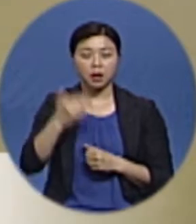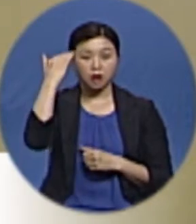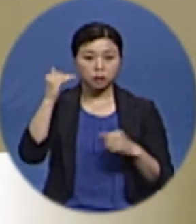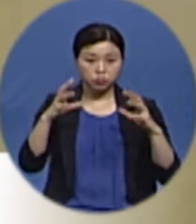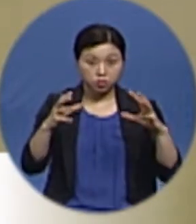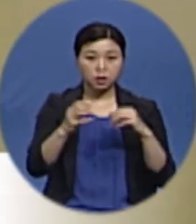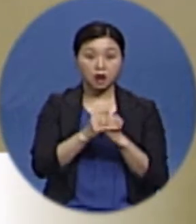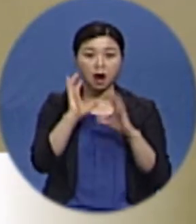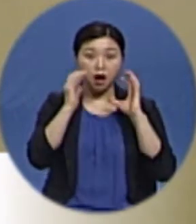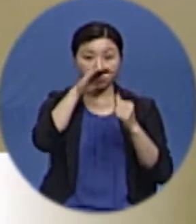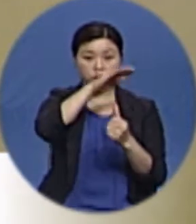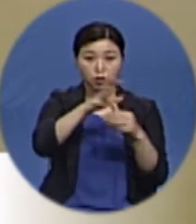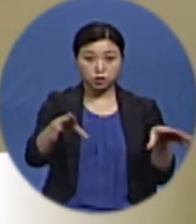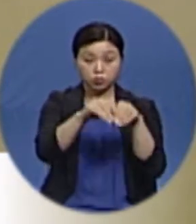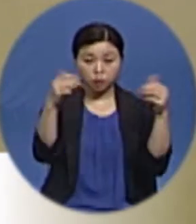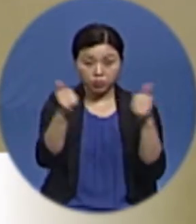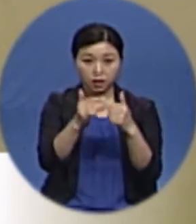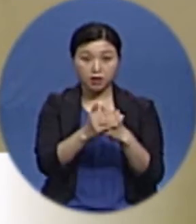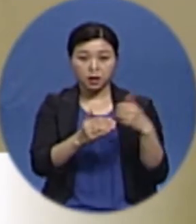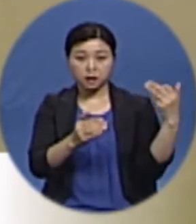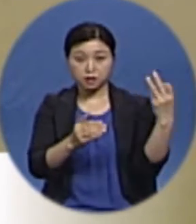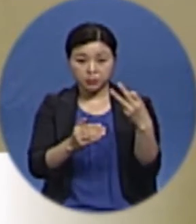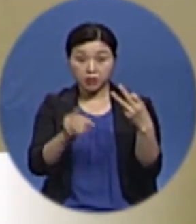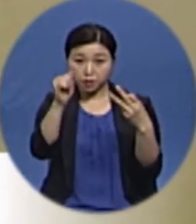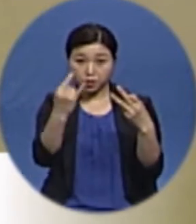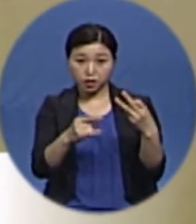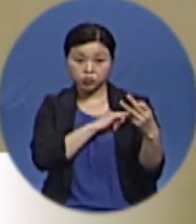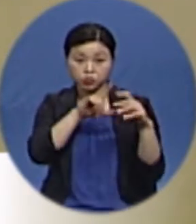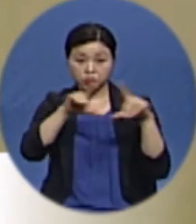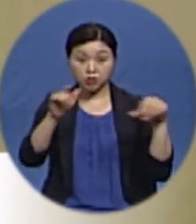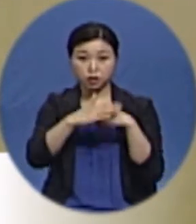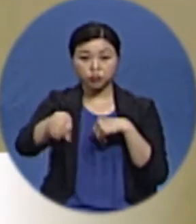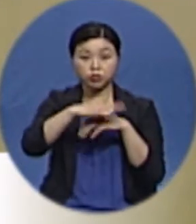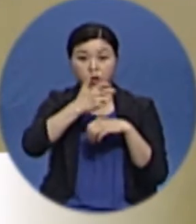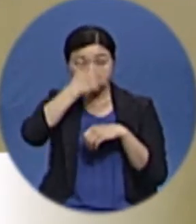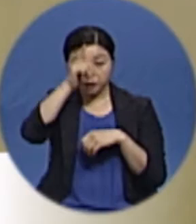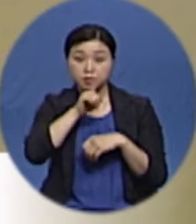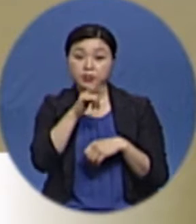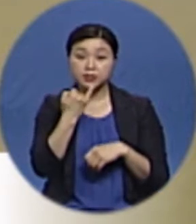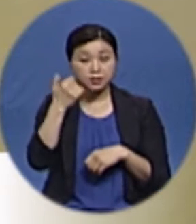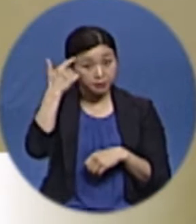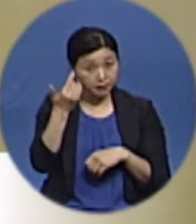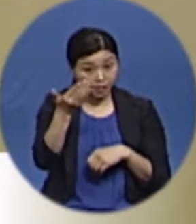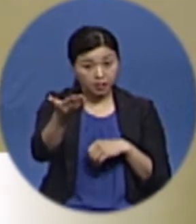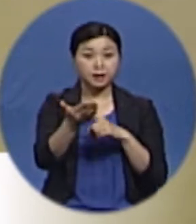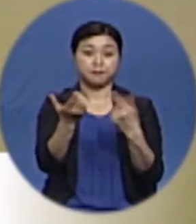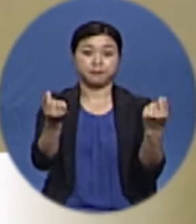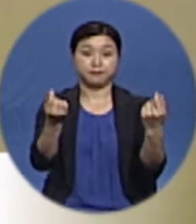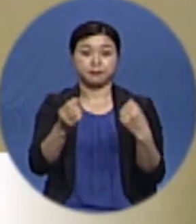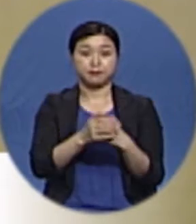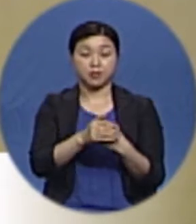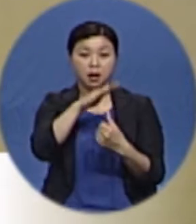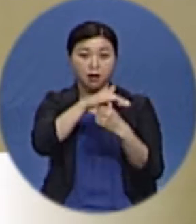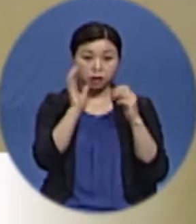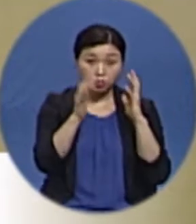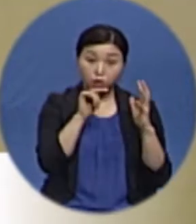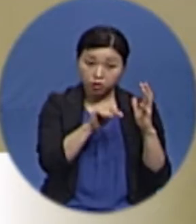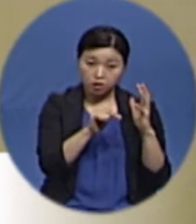대한민국 아동총회 제13회 주제는 우리의 꿈 말해도 되나요?라는 주제입니다. 저희의